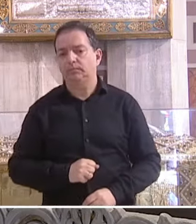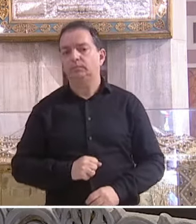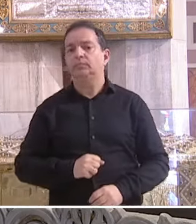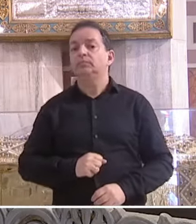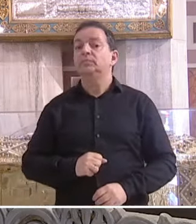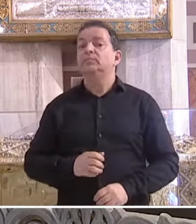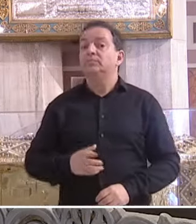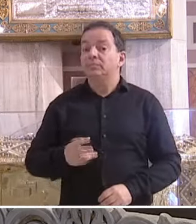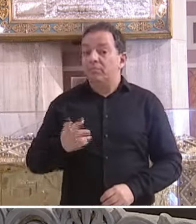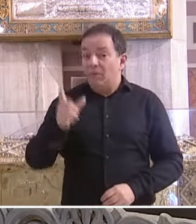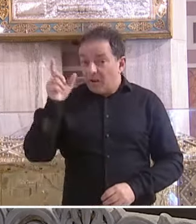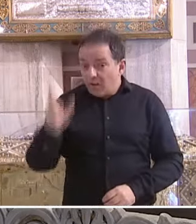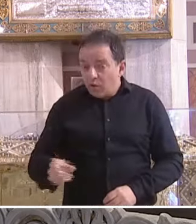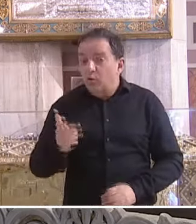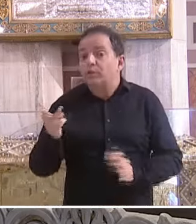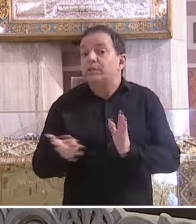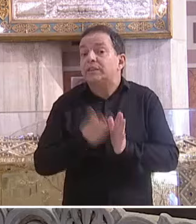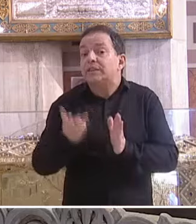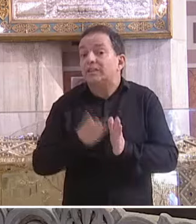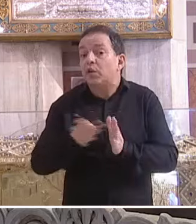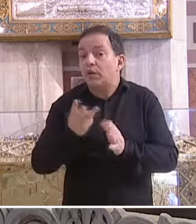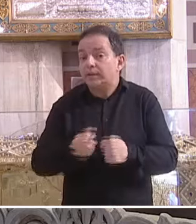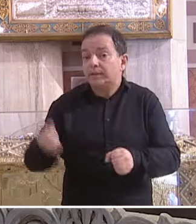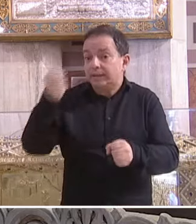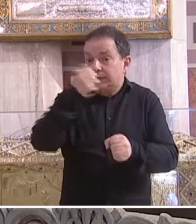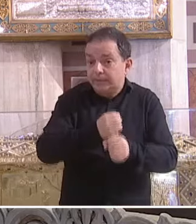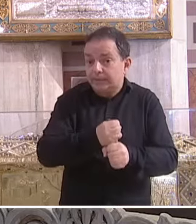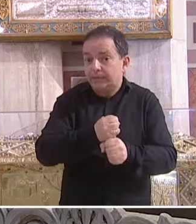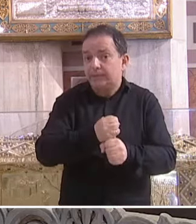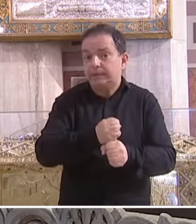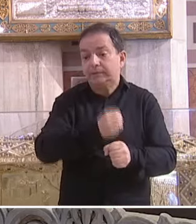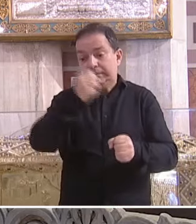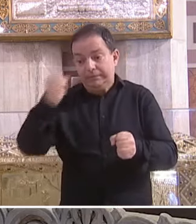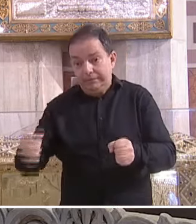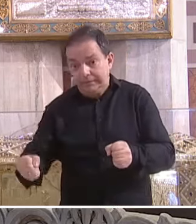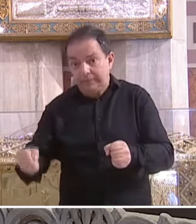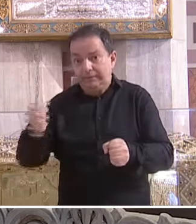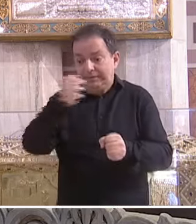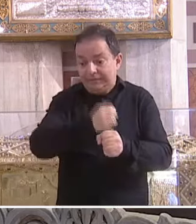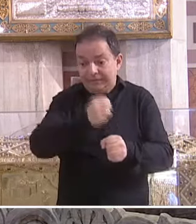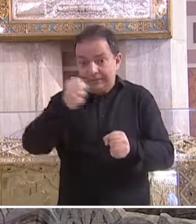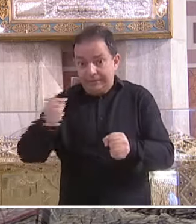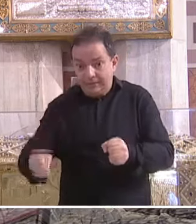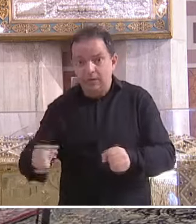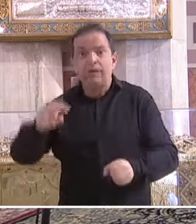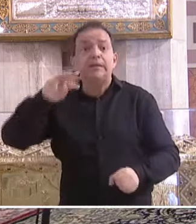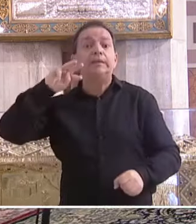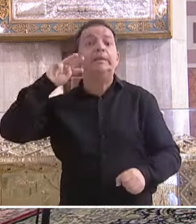στον Πατριαρχικό Θρόνο. 2 φορές κατεβιβάστη και την